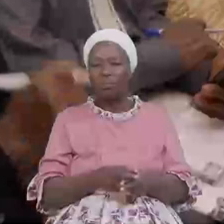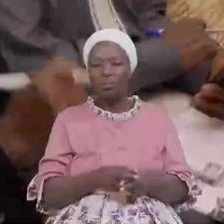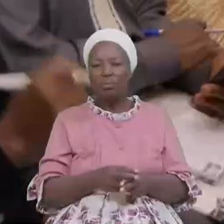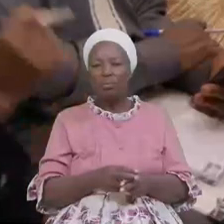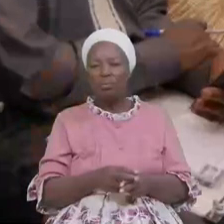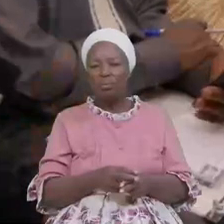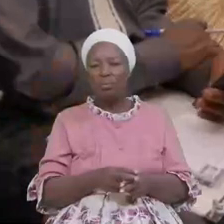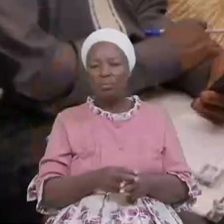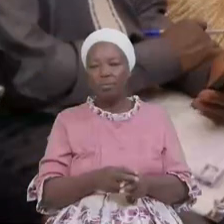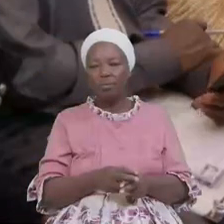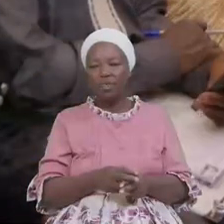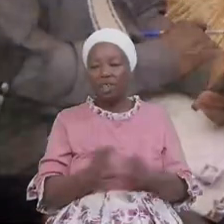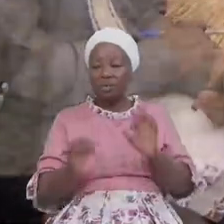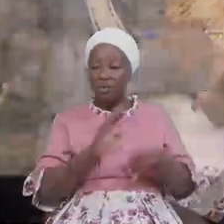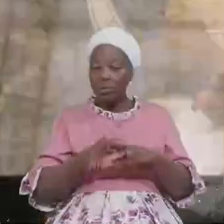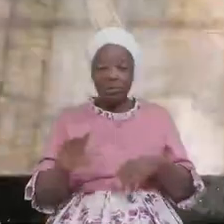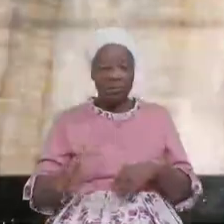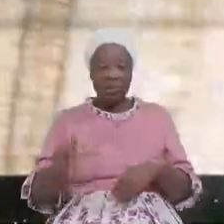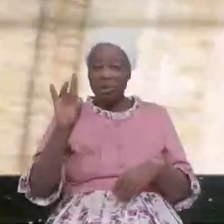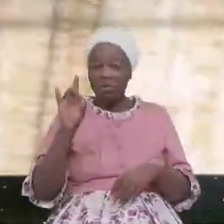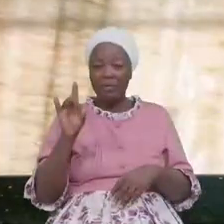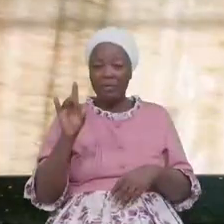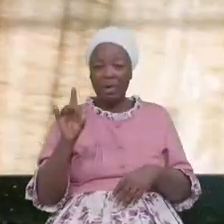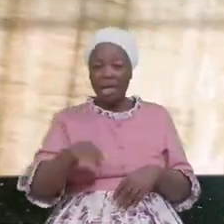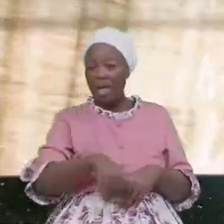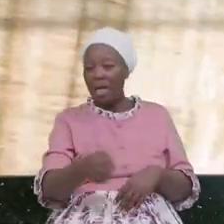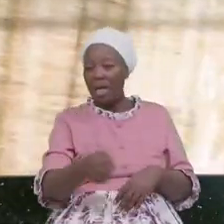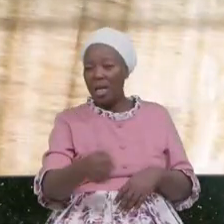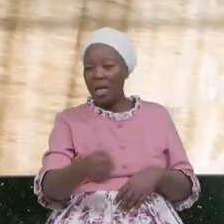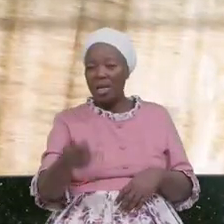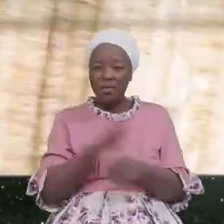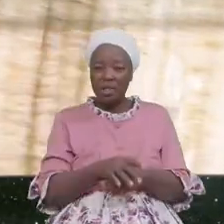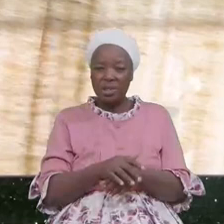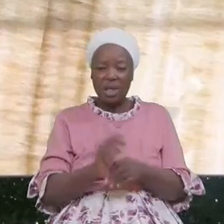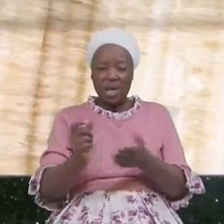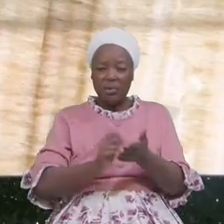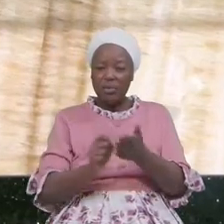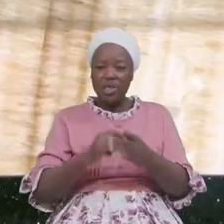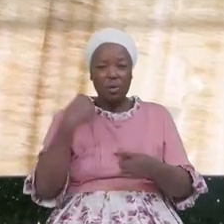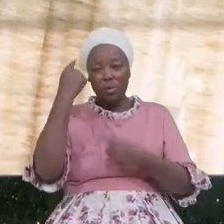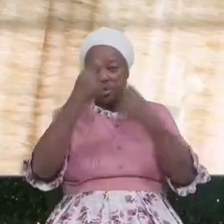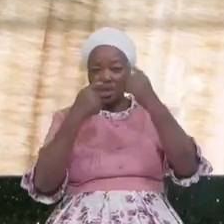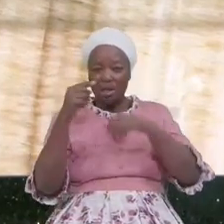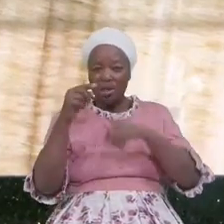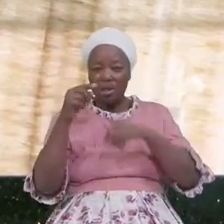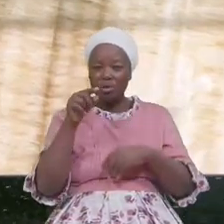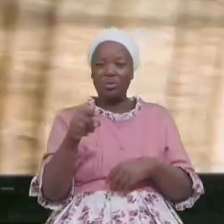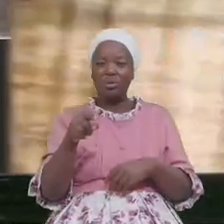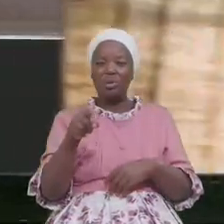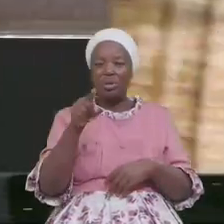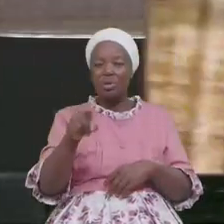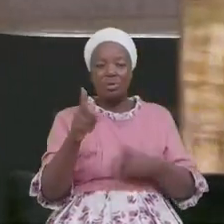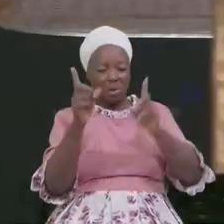Si tu ne découvres pas une promesse écrite te concernant à ton sujet, tu viens à